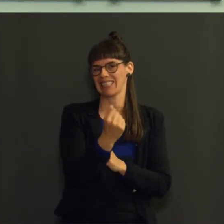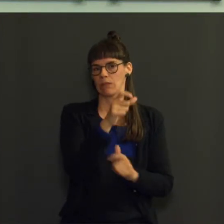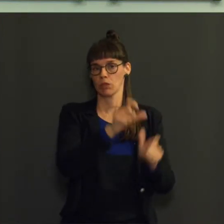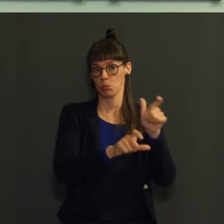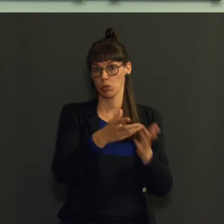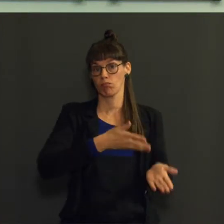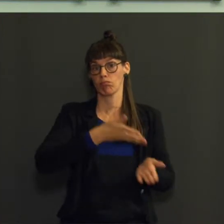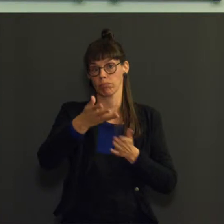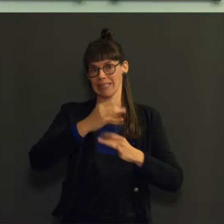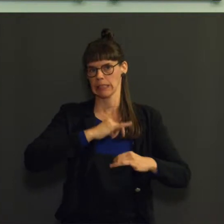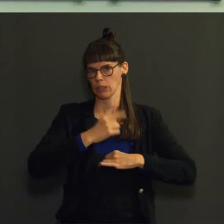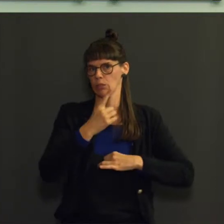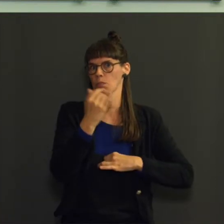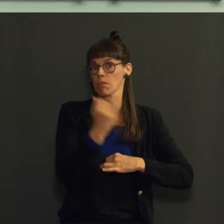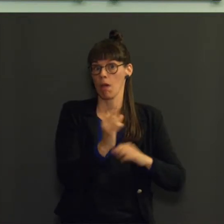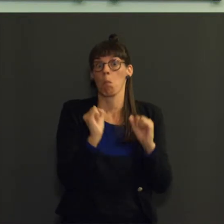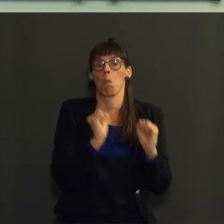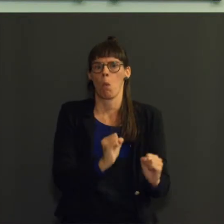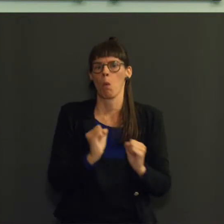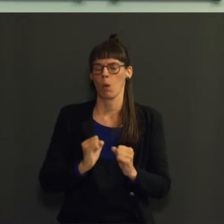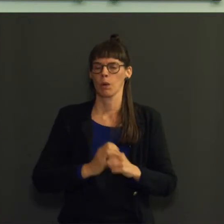dag zouden kunnen uitkomen.